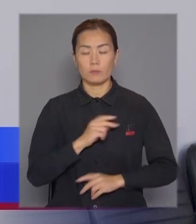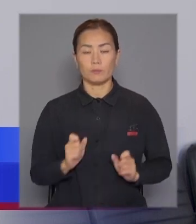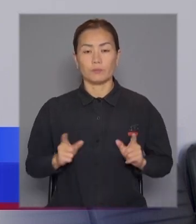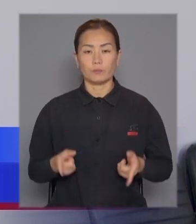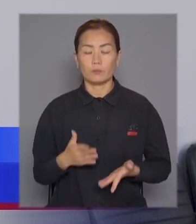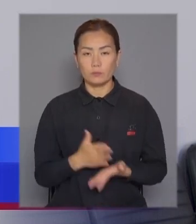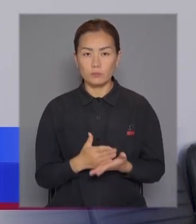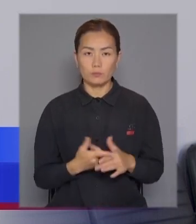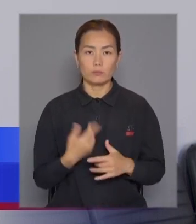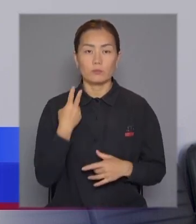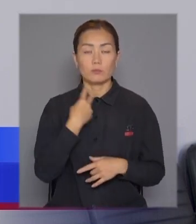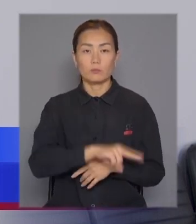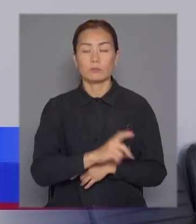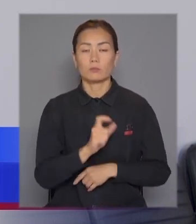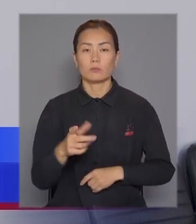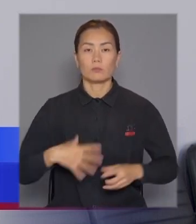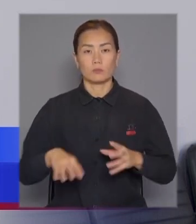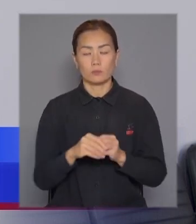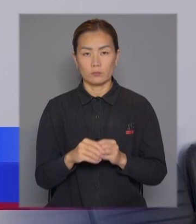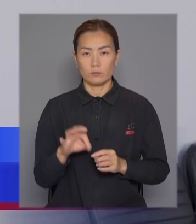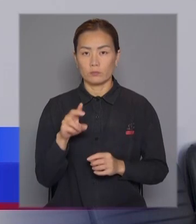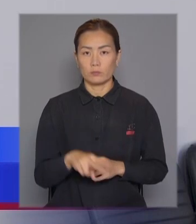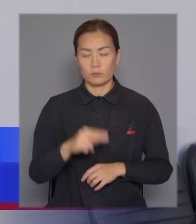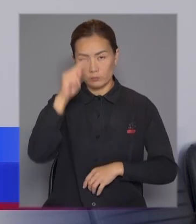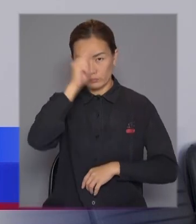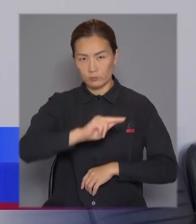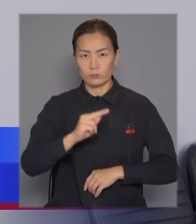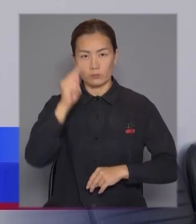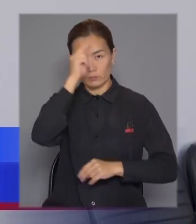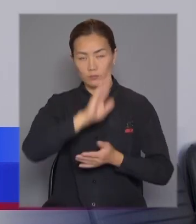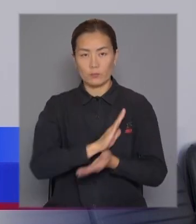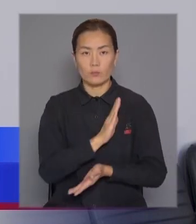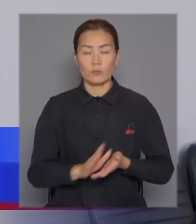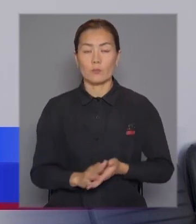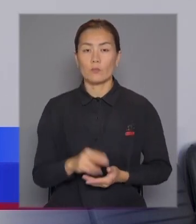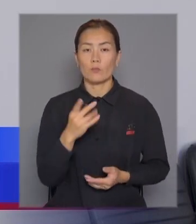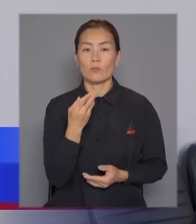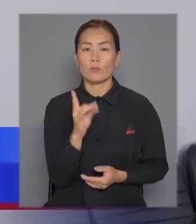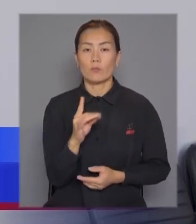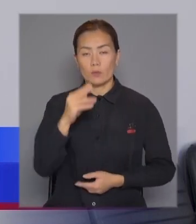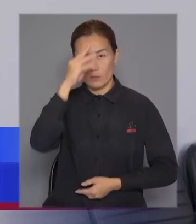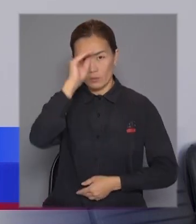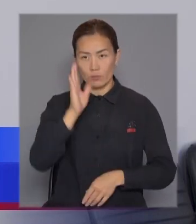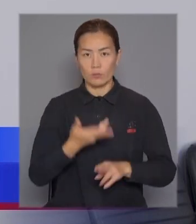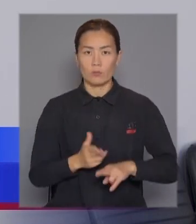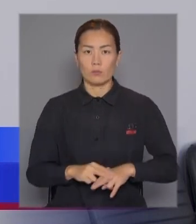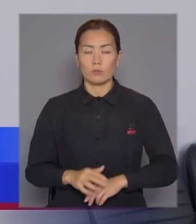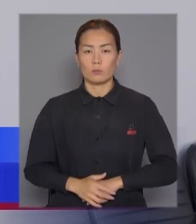орналастырып, 2 сотталған азамат курстық білім алып, тегін курстық білім алды. Яғни